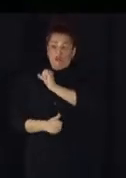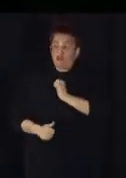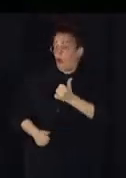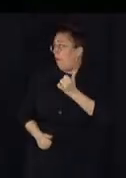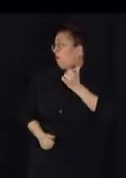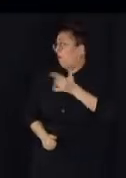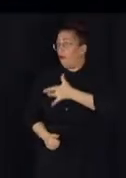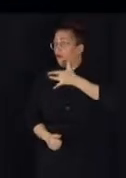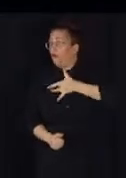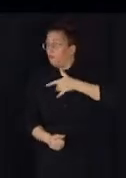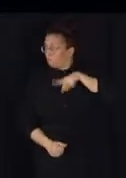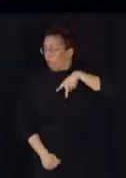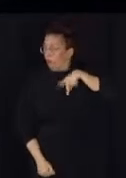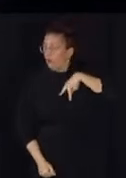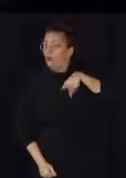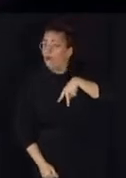le bien de tous.